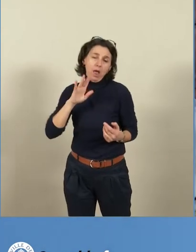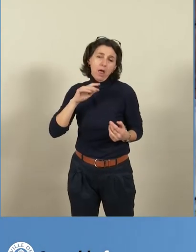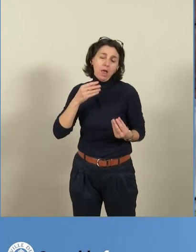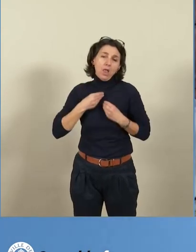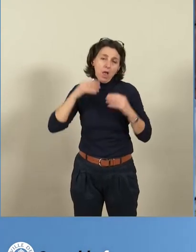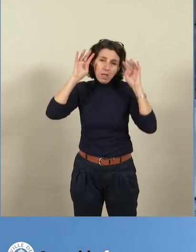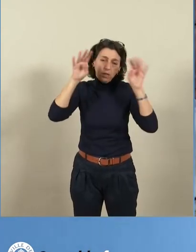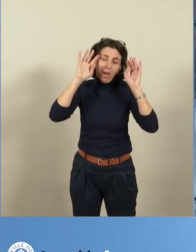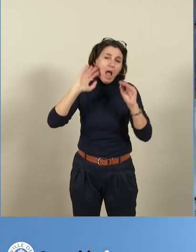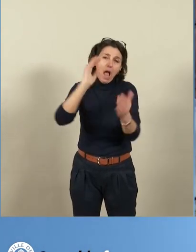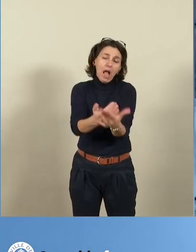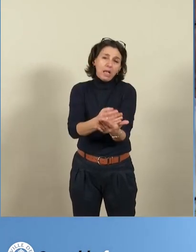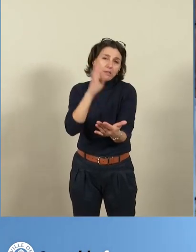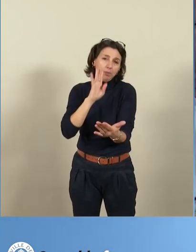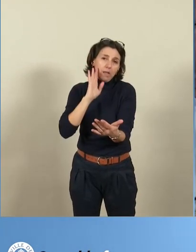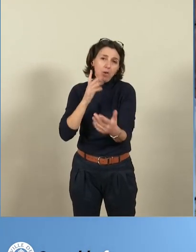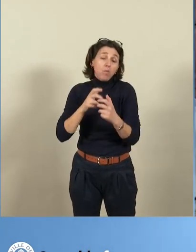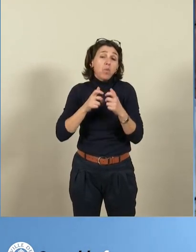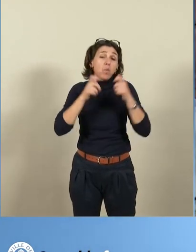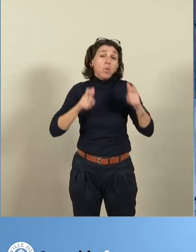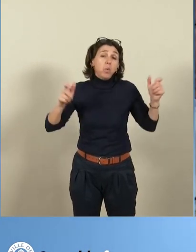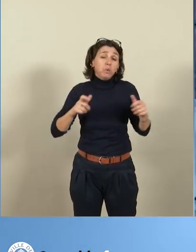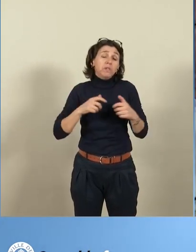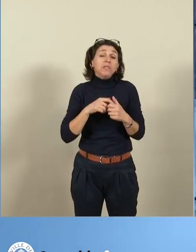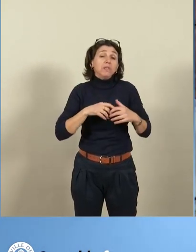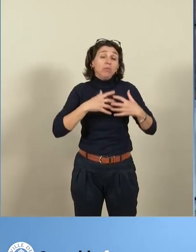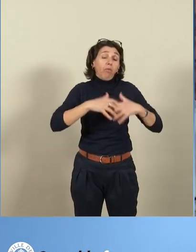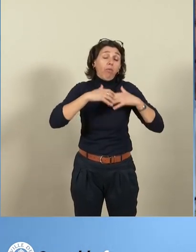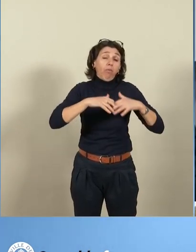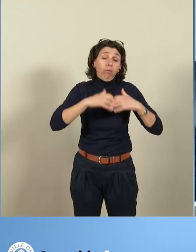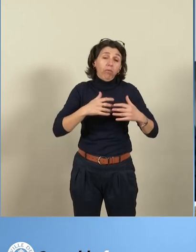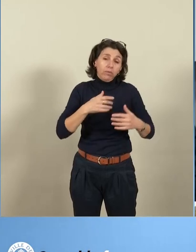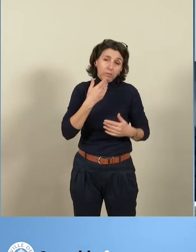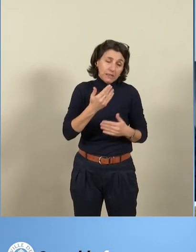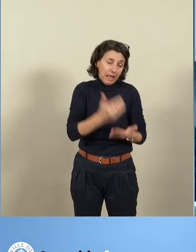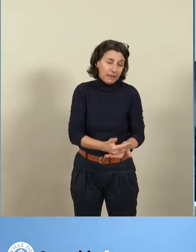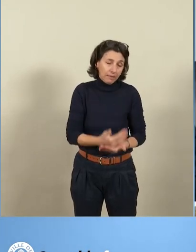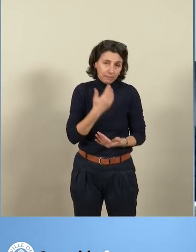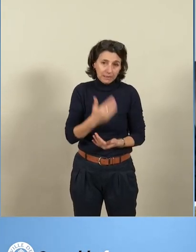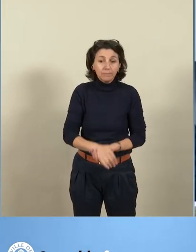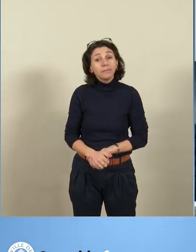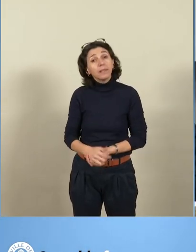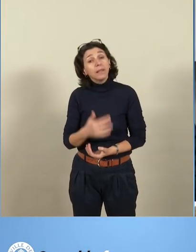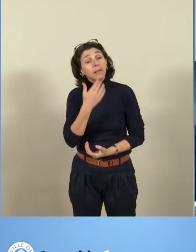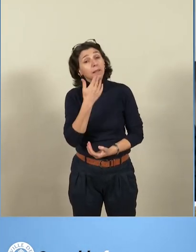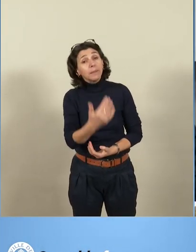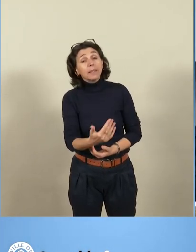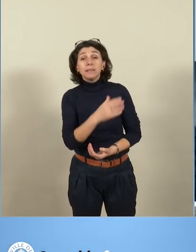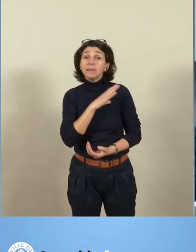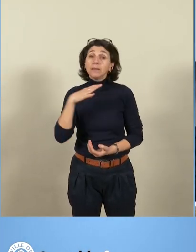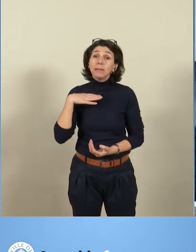avec vos usines à gaz idéologiqu je vous remercie merci Madame